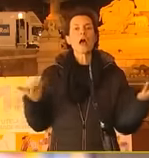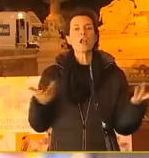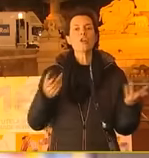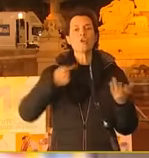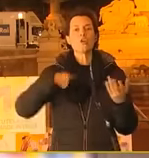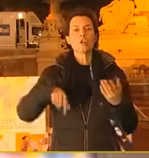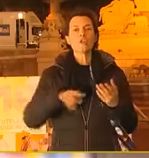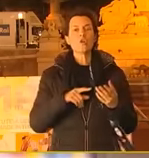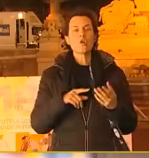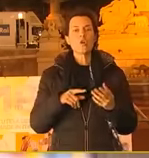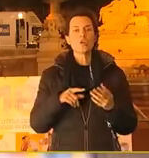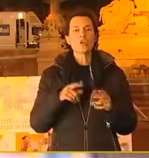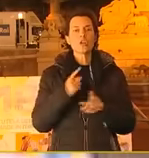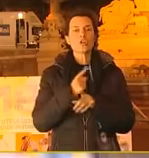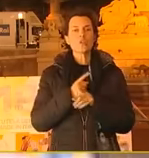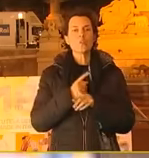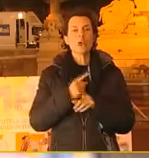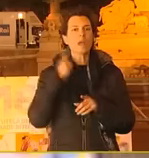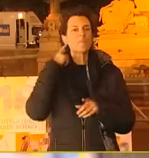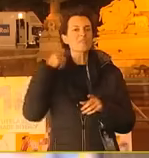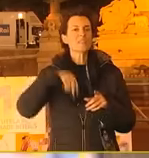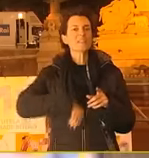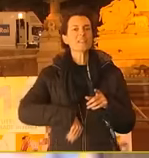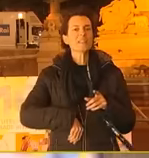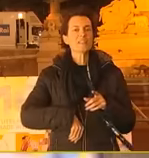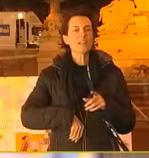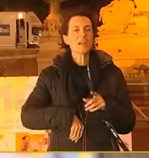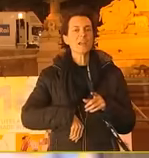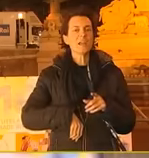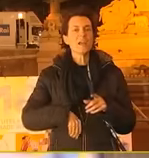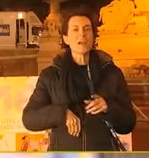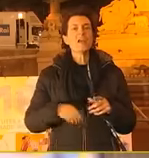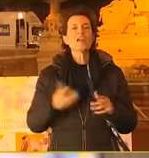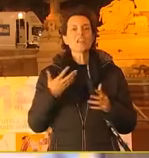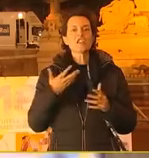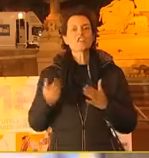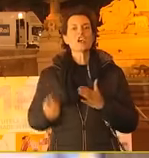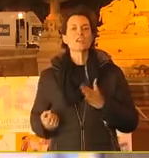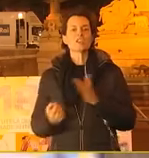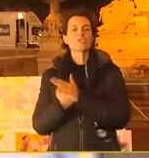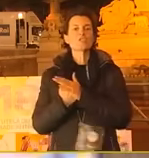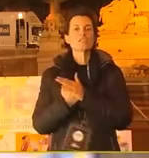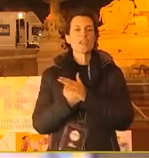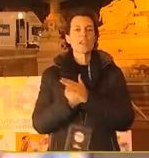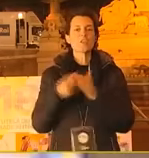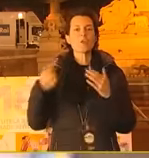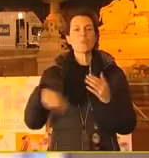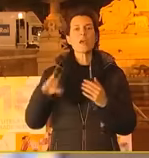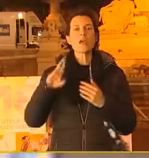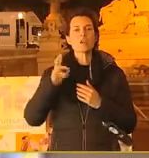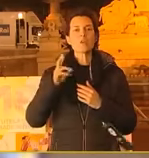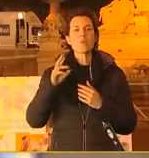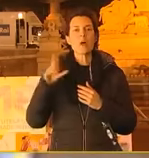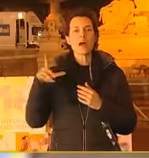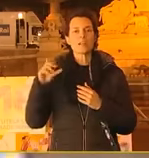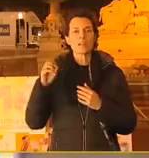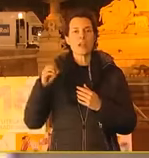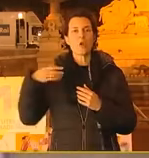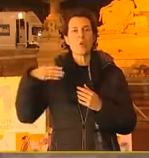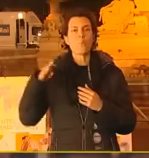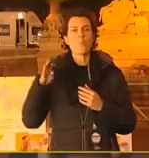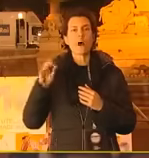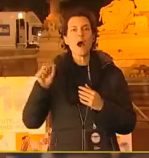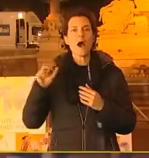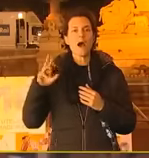far sentire il nostro sostegno a Roberta. Glielo dobbiamo far sentire perché sta facendo un'impresa anche lei.